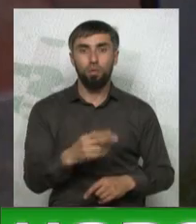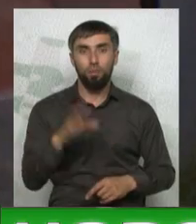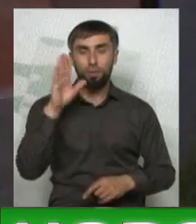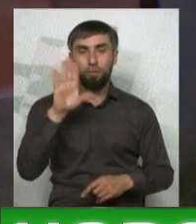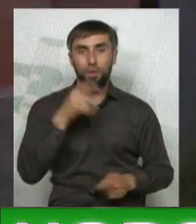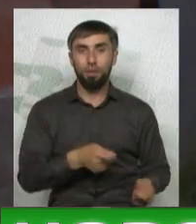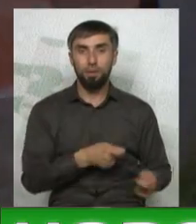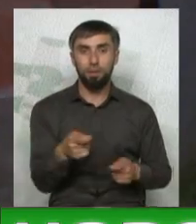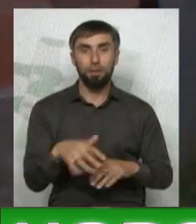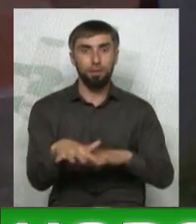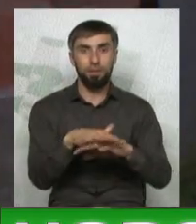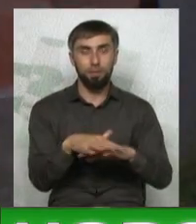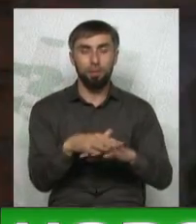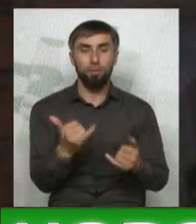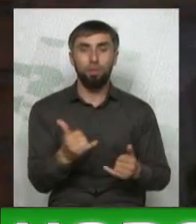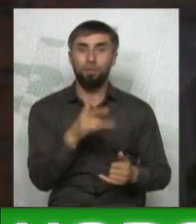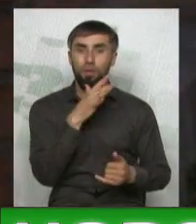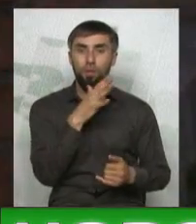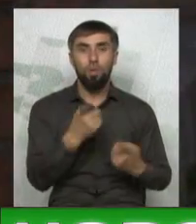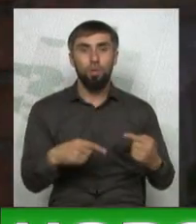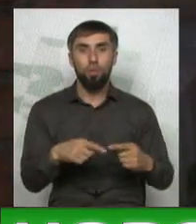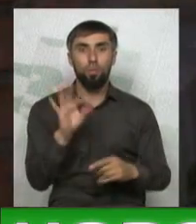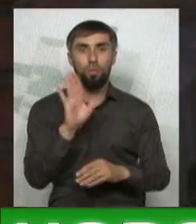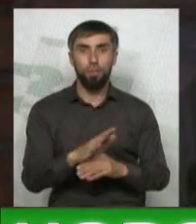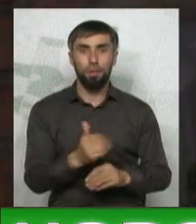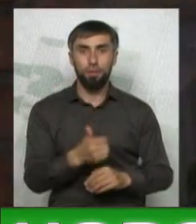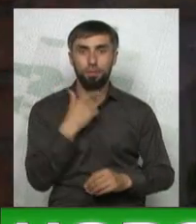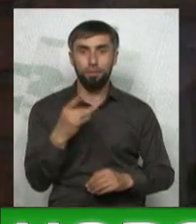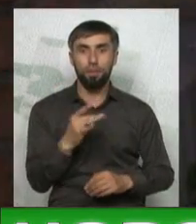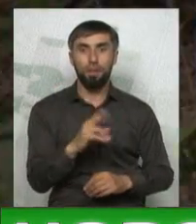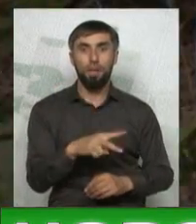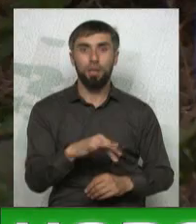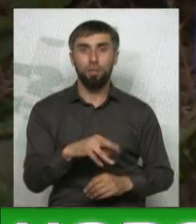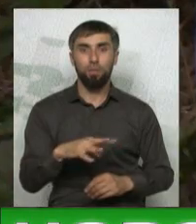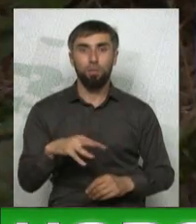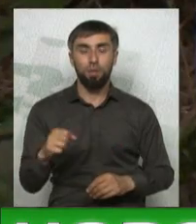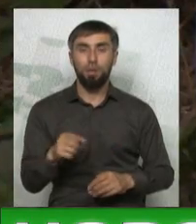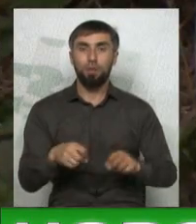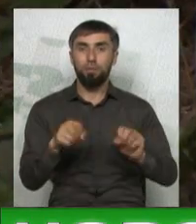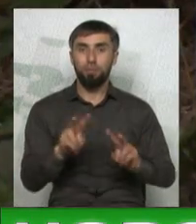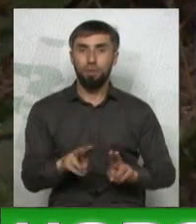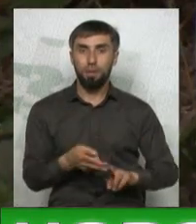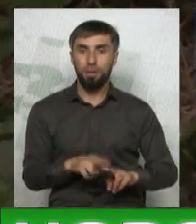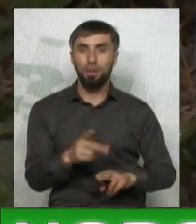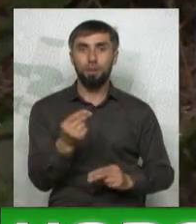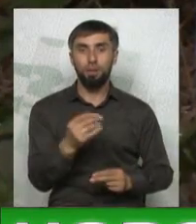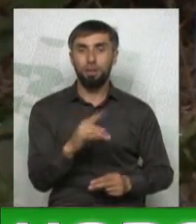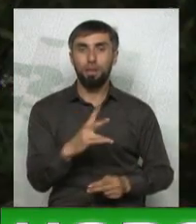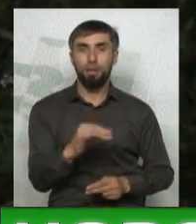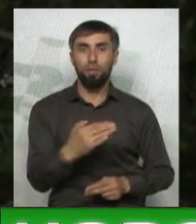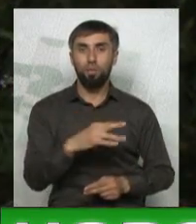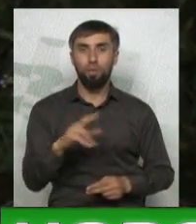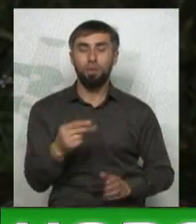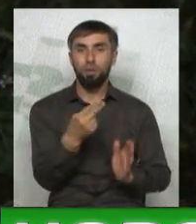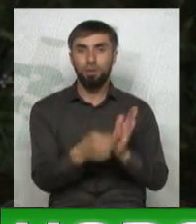Подвоз воды в ряде населенных пунктов в этот период организуют по поручению главы региона Махмуда Аликалиматова. Специально для этого на средства из национального